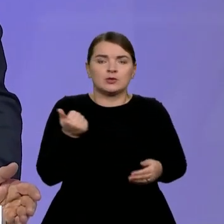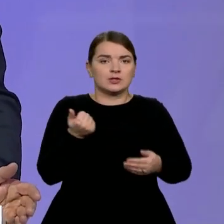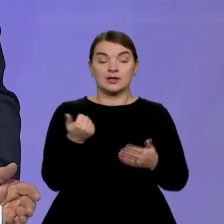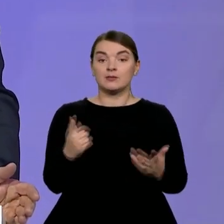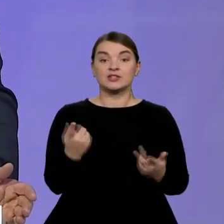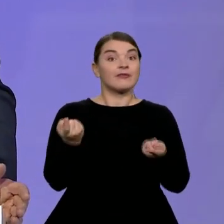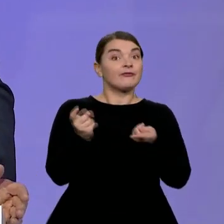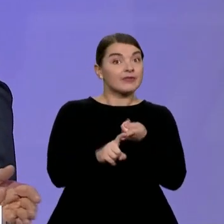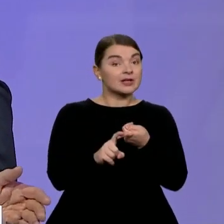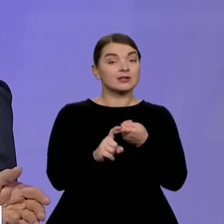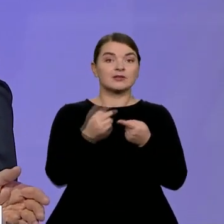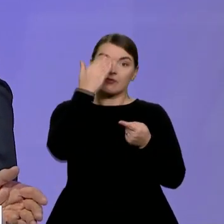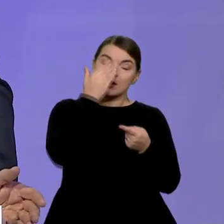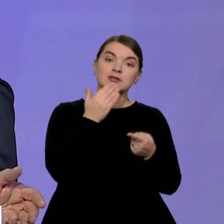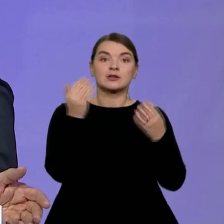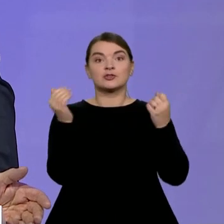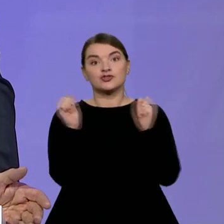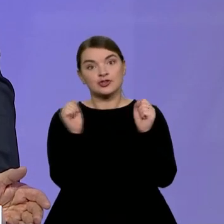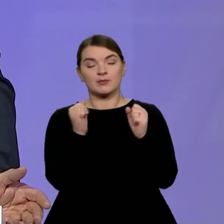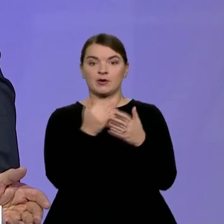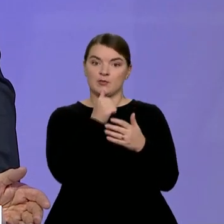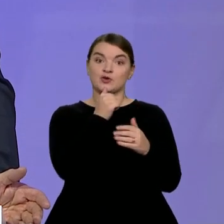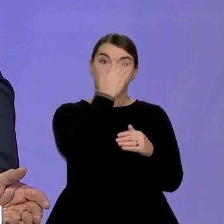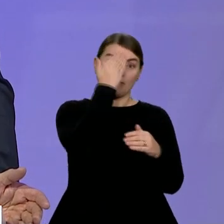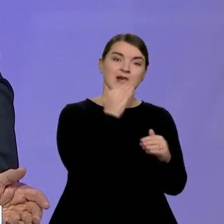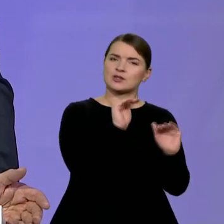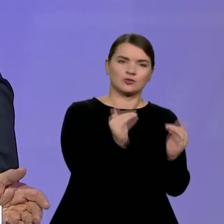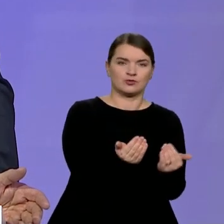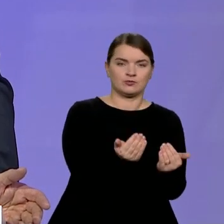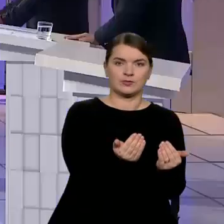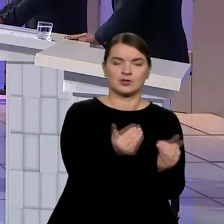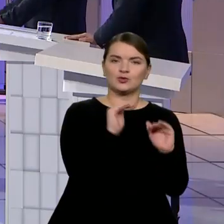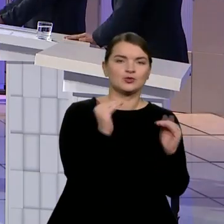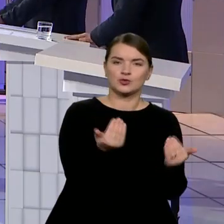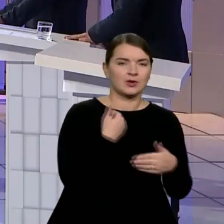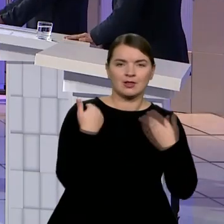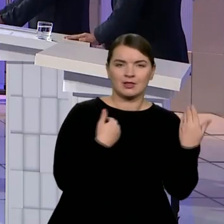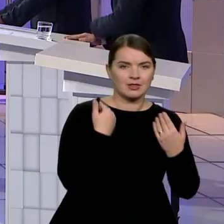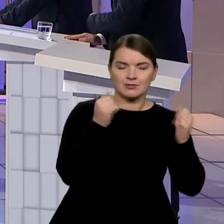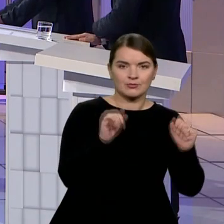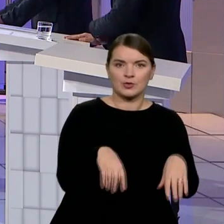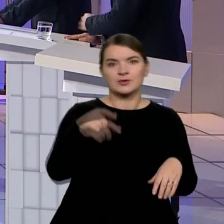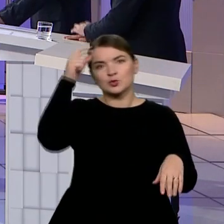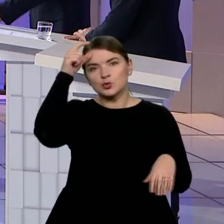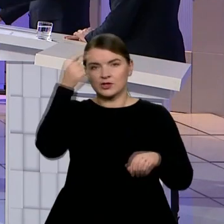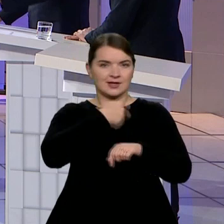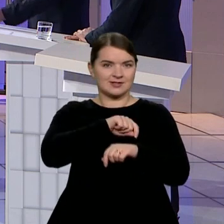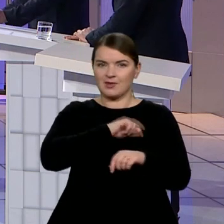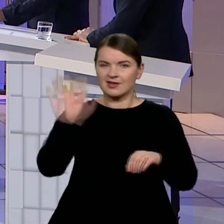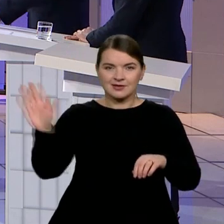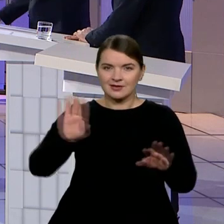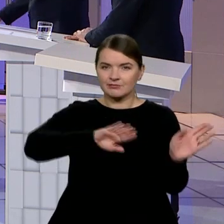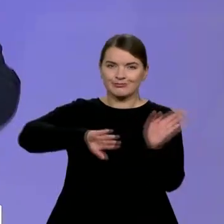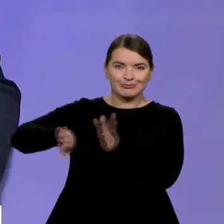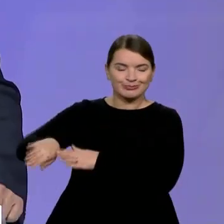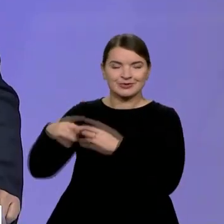sezoniškumo klausimas, ką daryti, mūsų vasara labai trumpa, sezonas labai trumpas, mes ne Turkijoje, ne Ispanijoje gyvenam, ką mums toliau daryti,